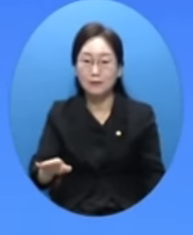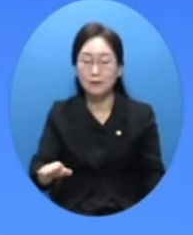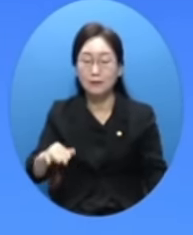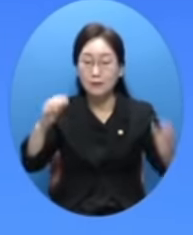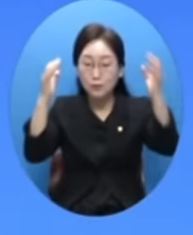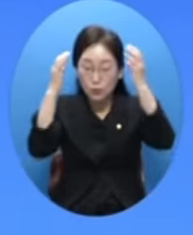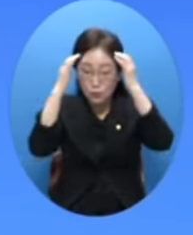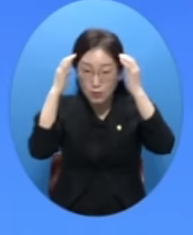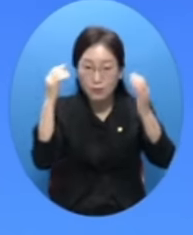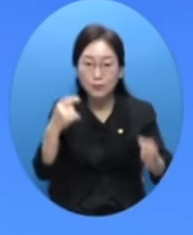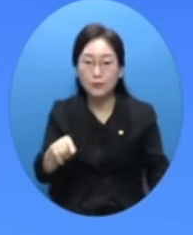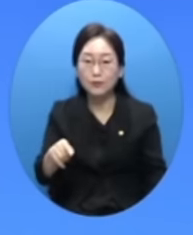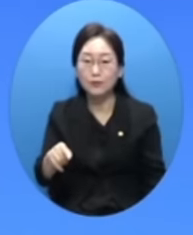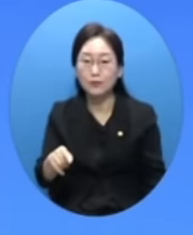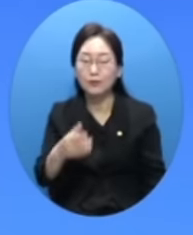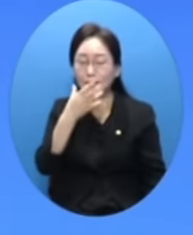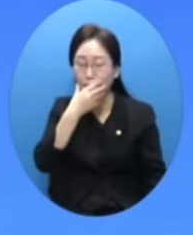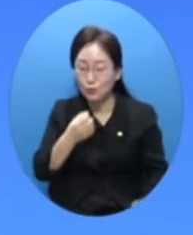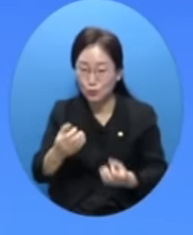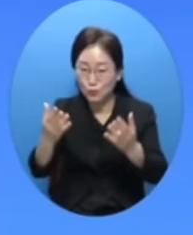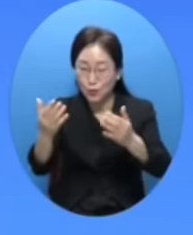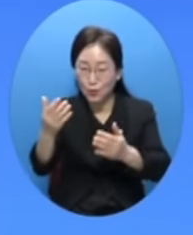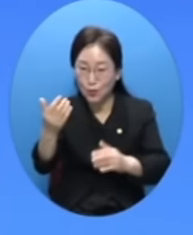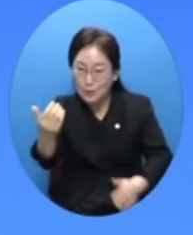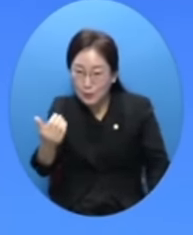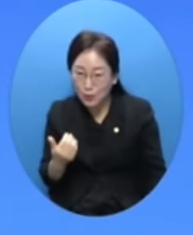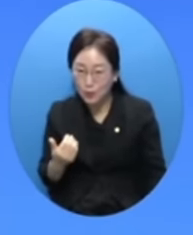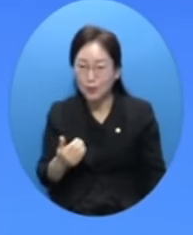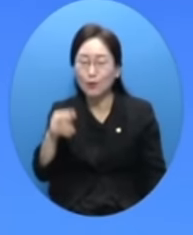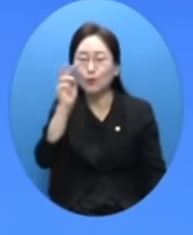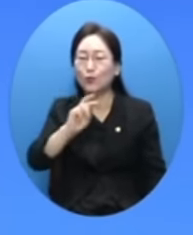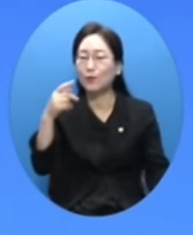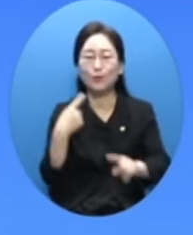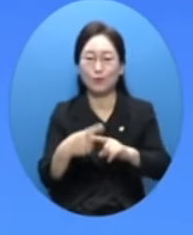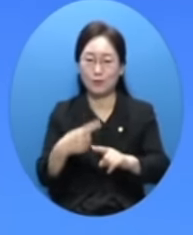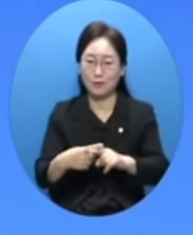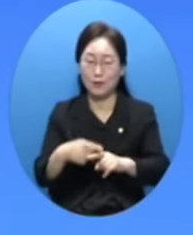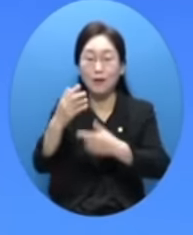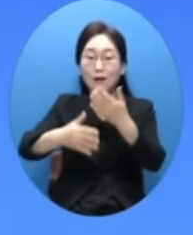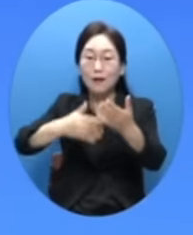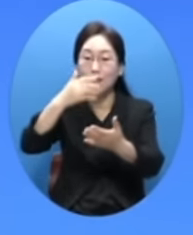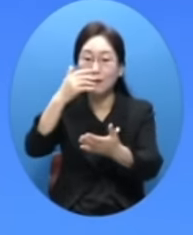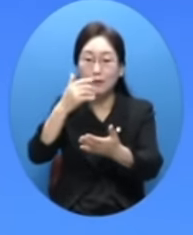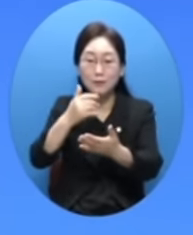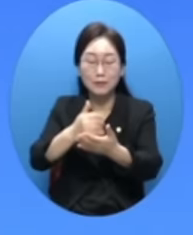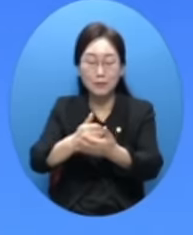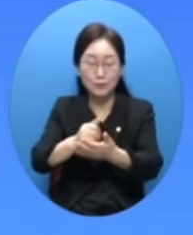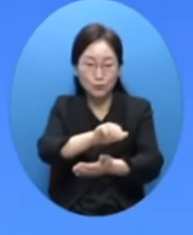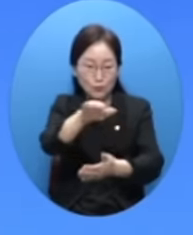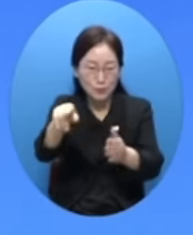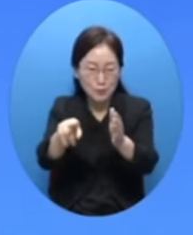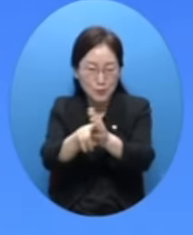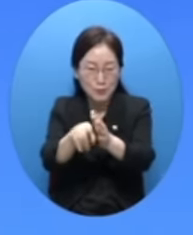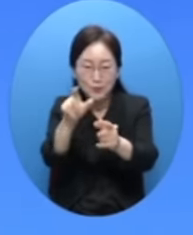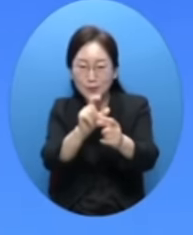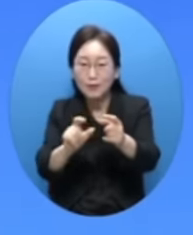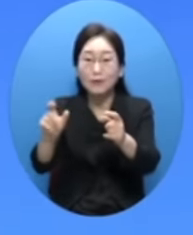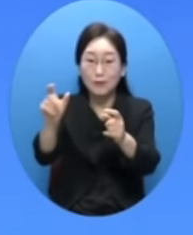고난은 축복의 전주곡입니다. 하나님께서 우리의 믿음을 더